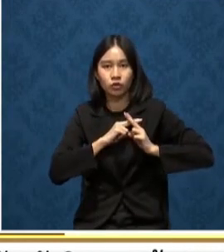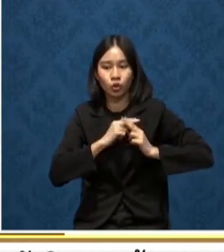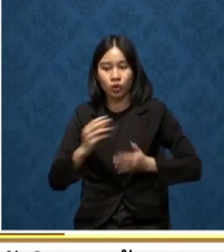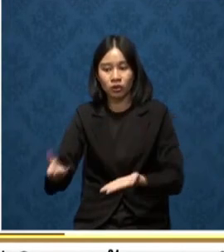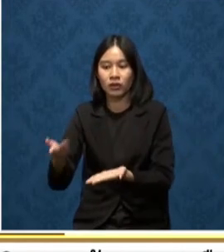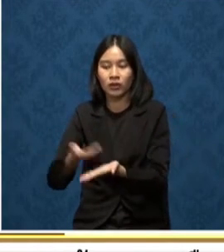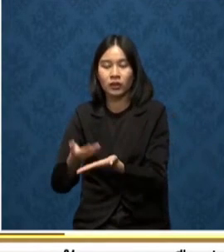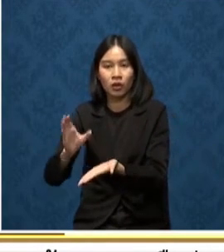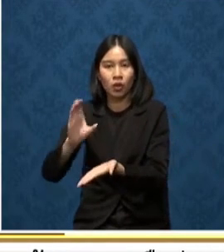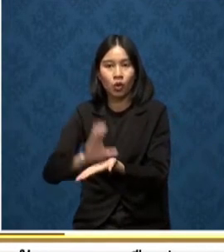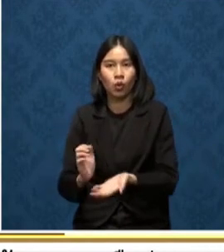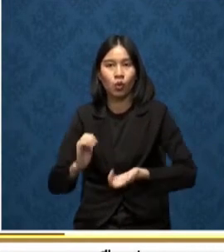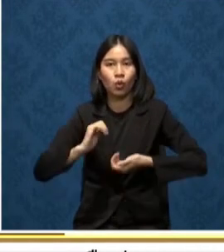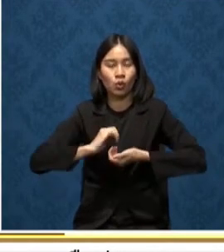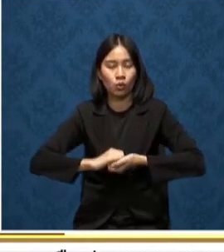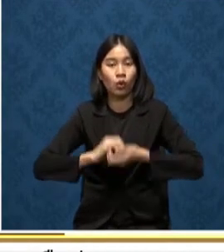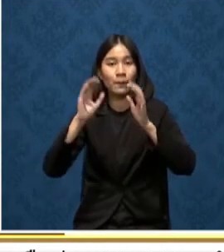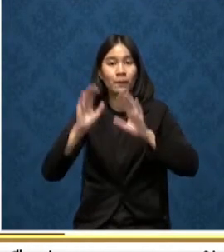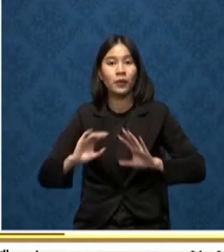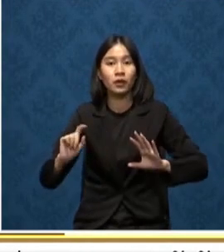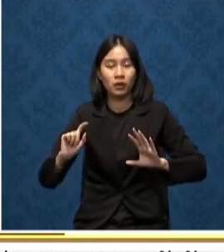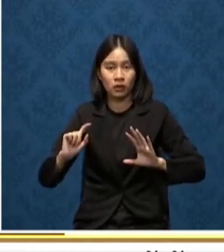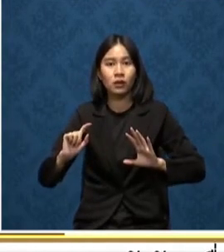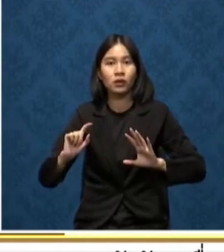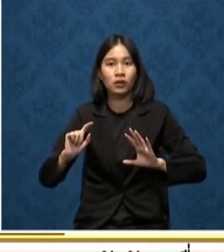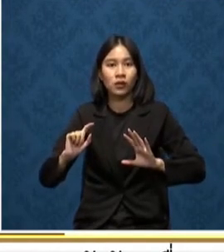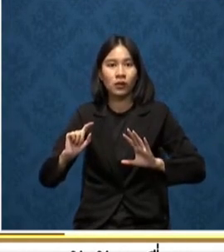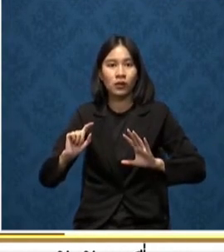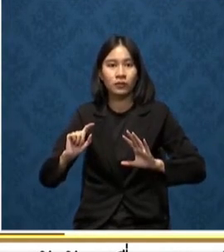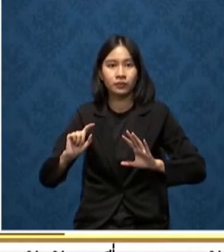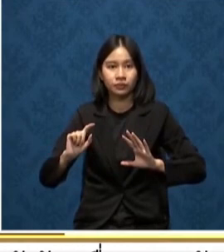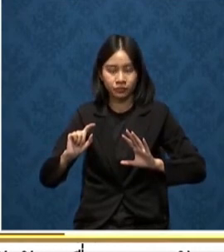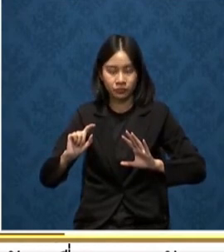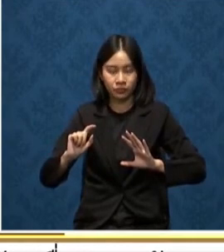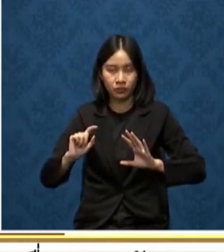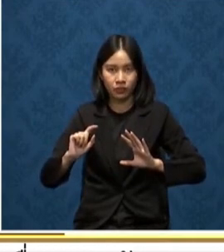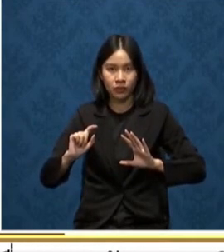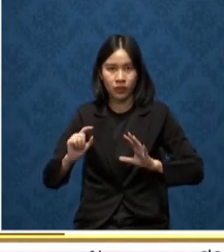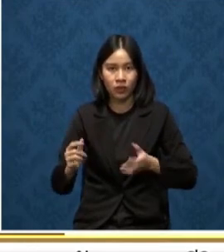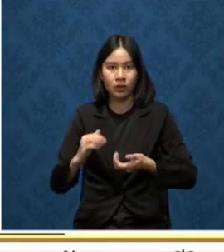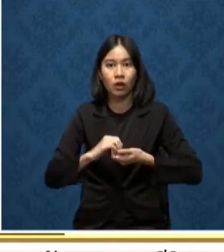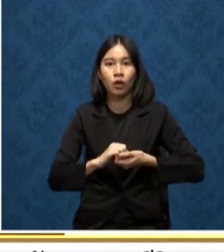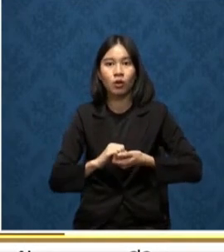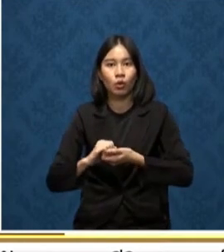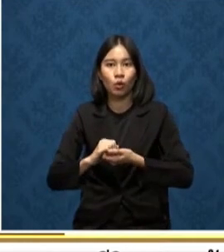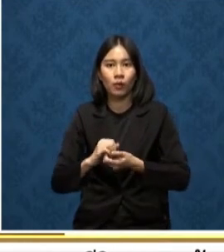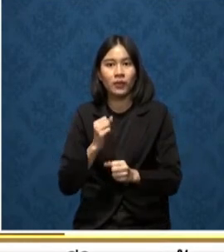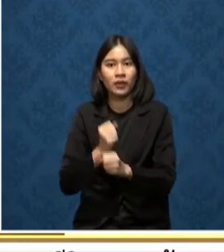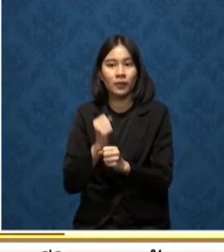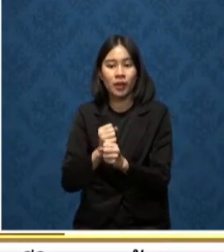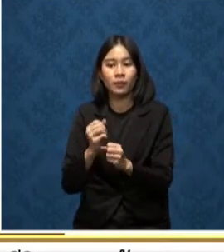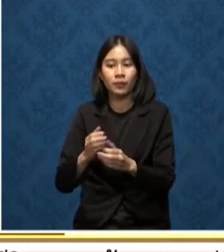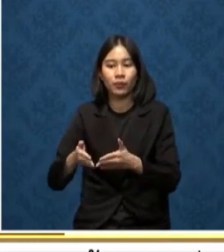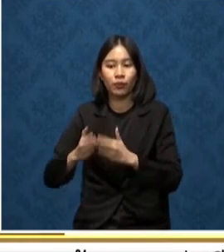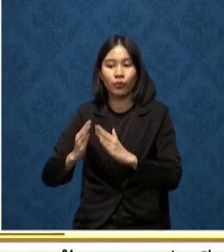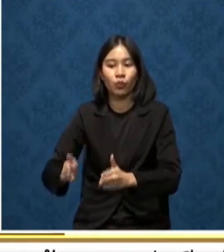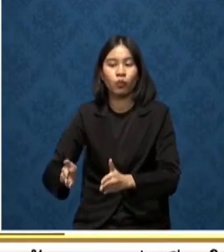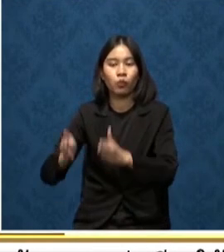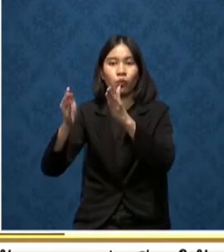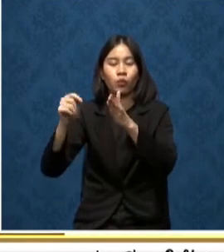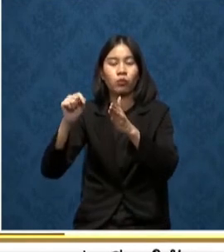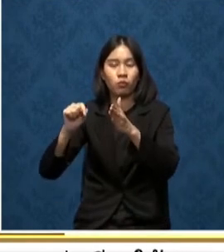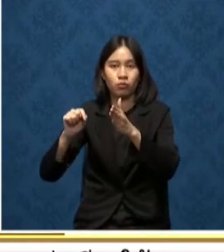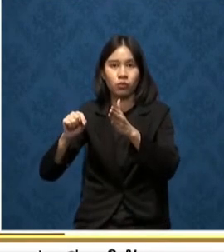ในลักษณะของ Build, Transfer & Operateคืเราสรางแลว